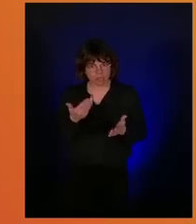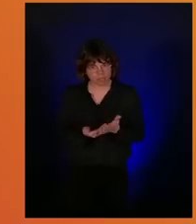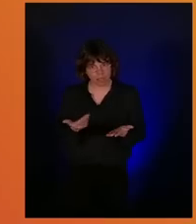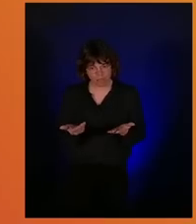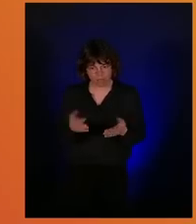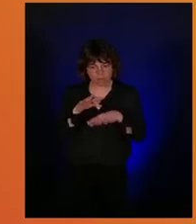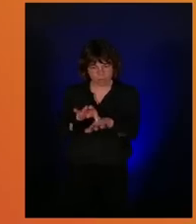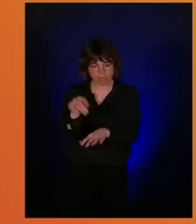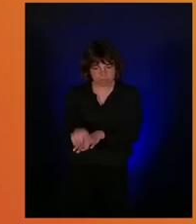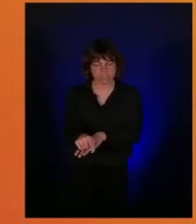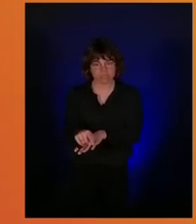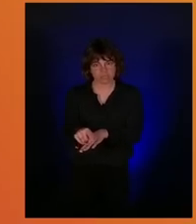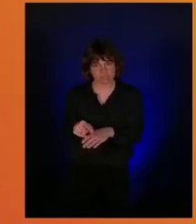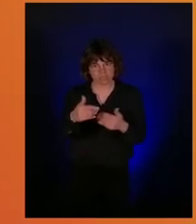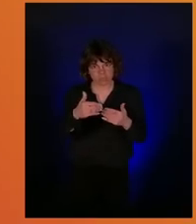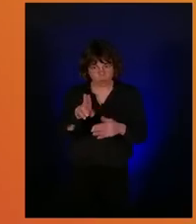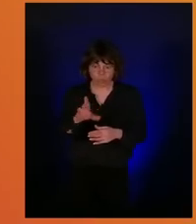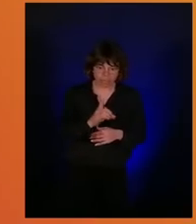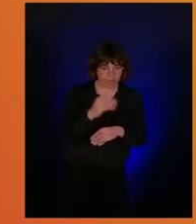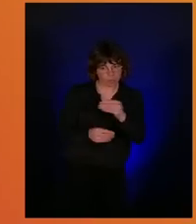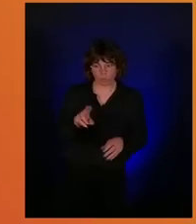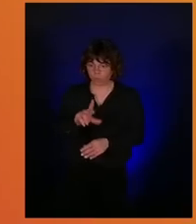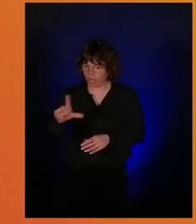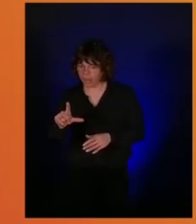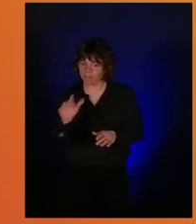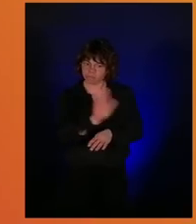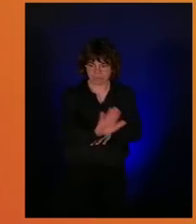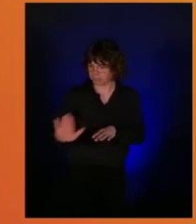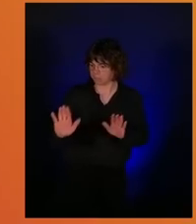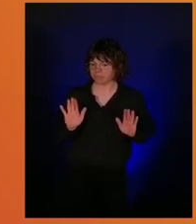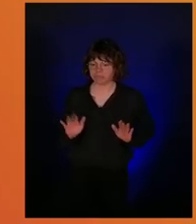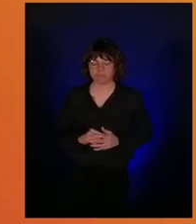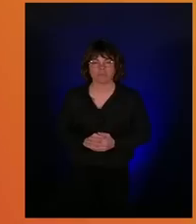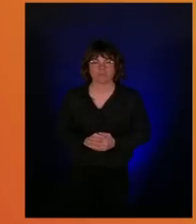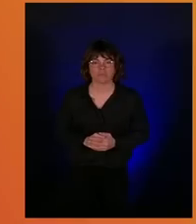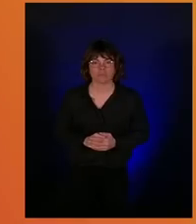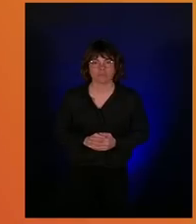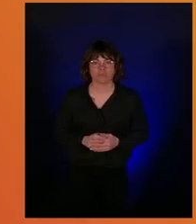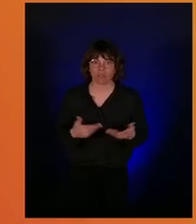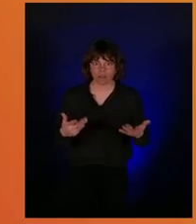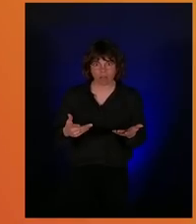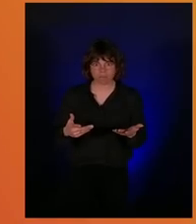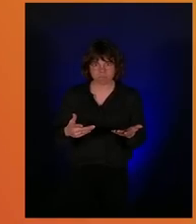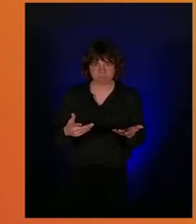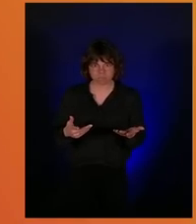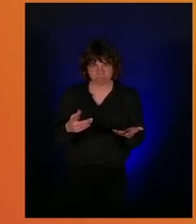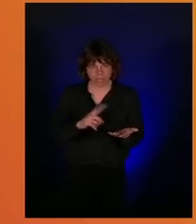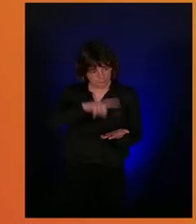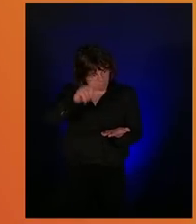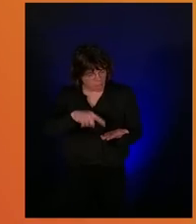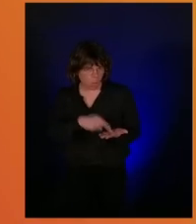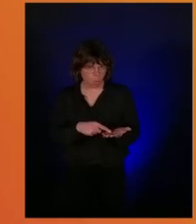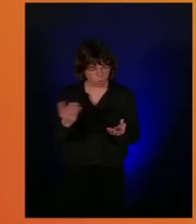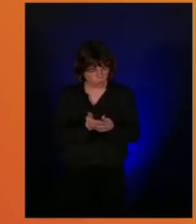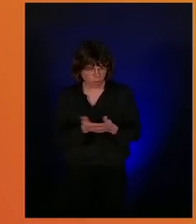cet accompagnement vers les UD ou les UL concernés. Étant donné le volume important des pièces comptables,